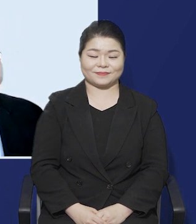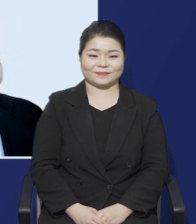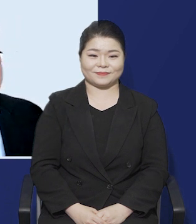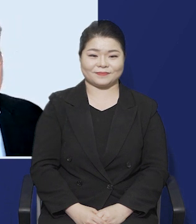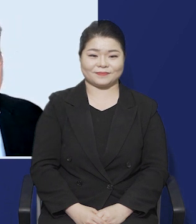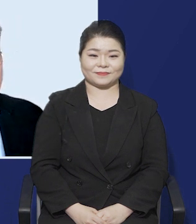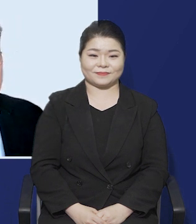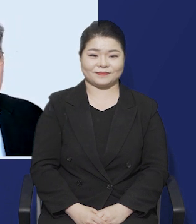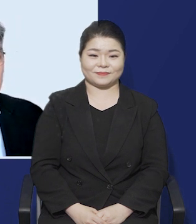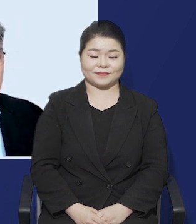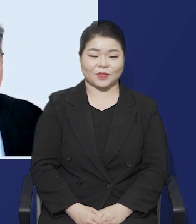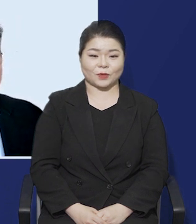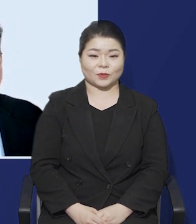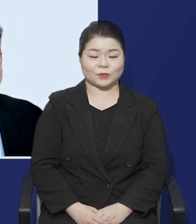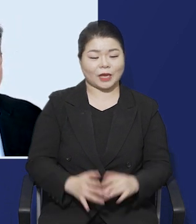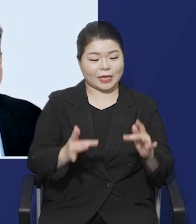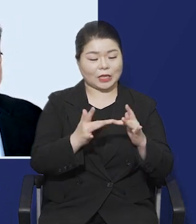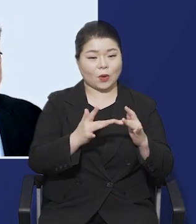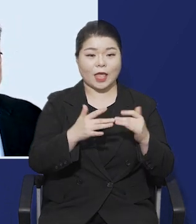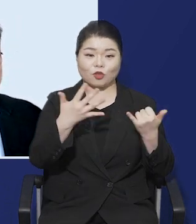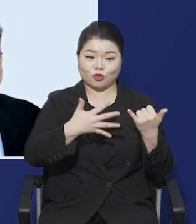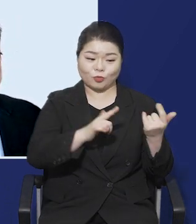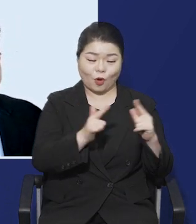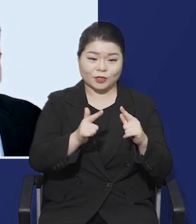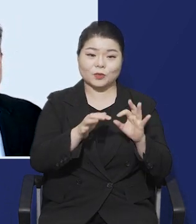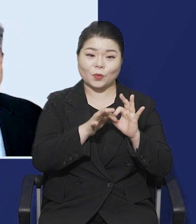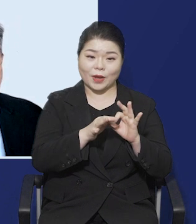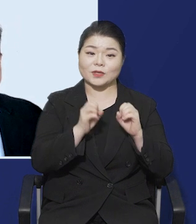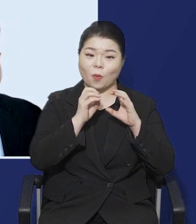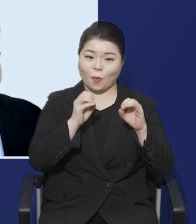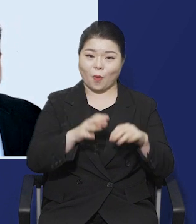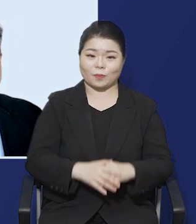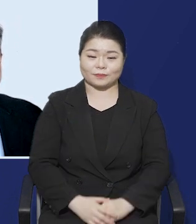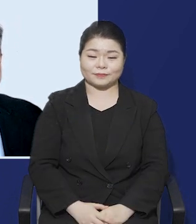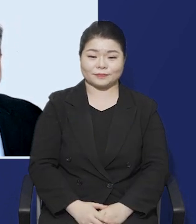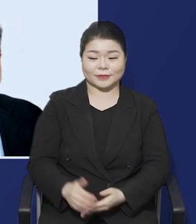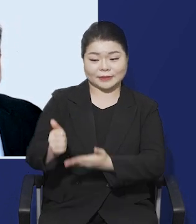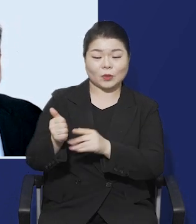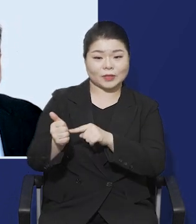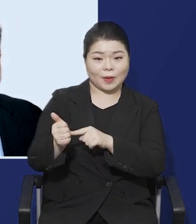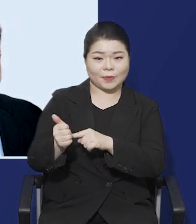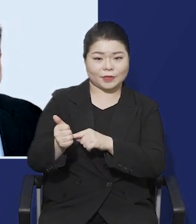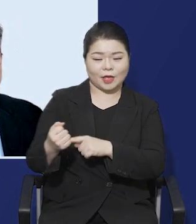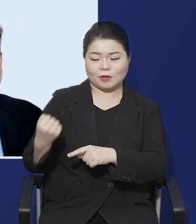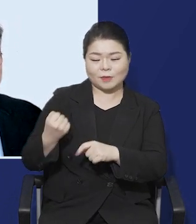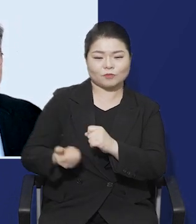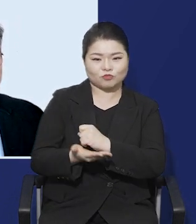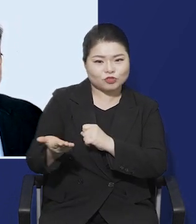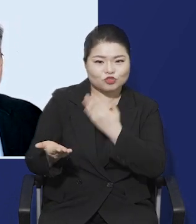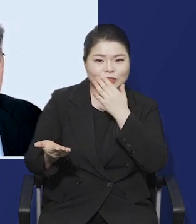먼저 인플루언스 마케팅입니다. 이는 잠재 구매자에게 영향력을 행사할 수